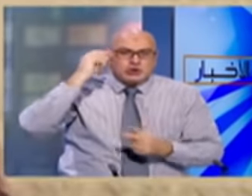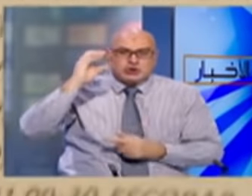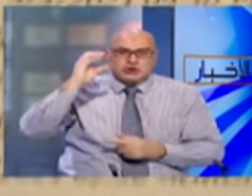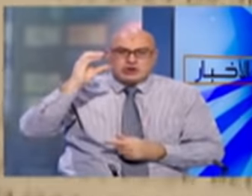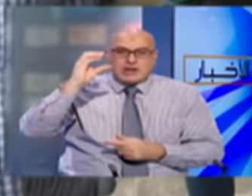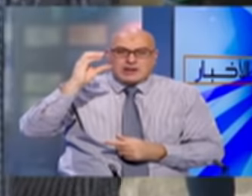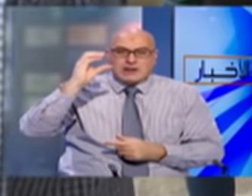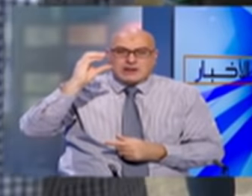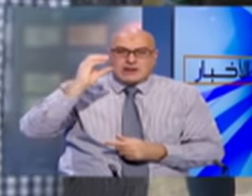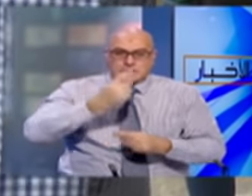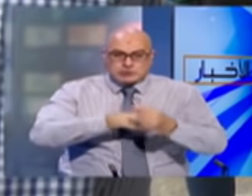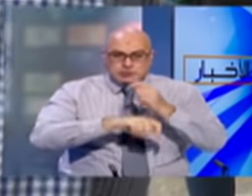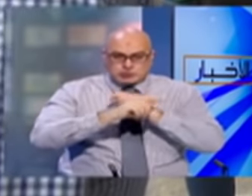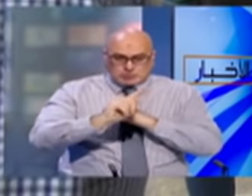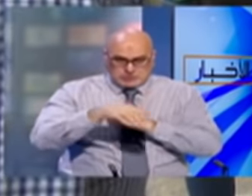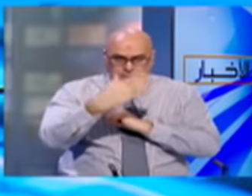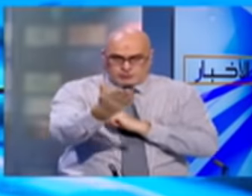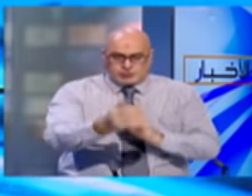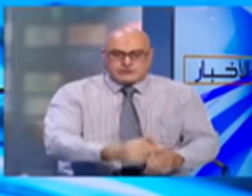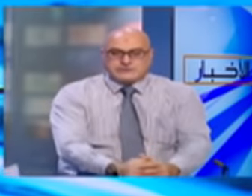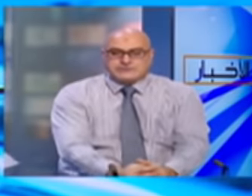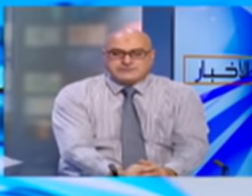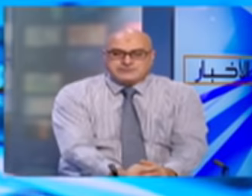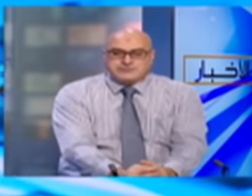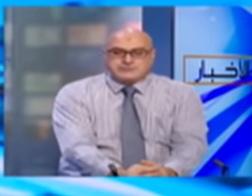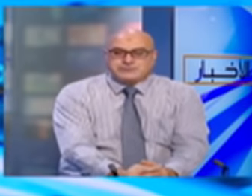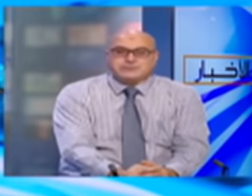خلال الأسابيع القادمة.